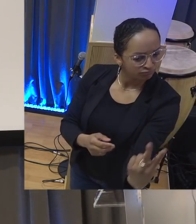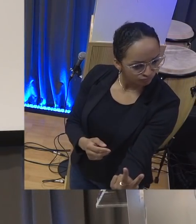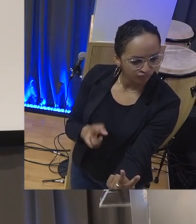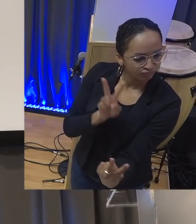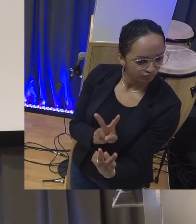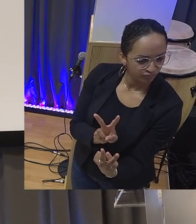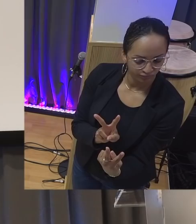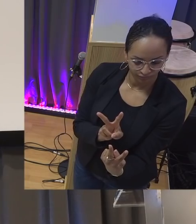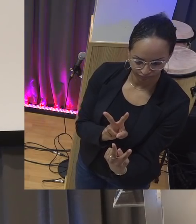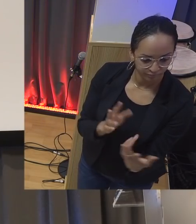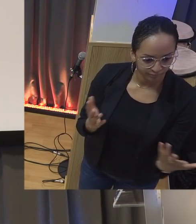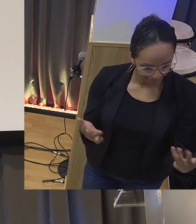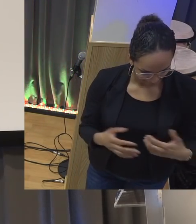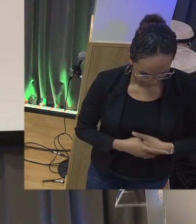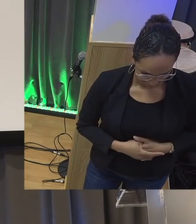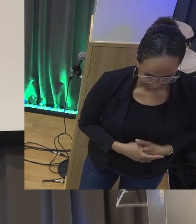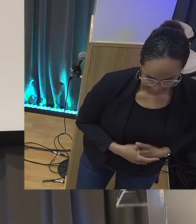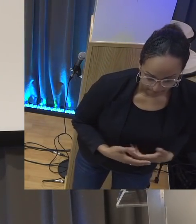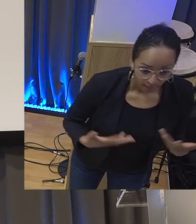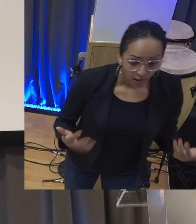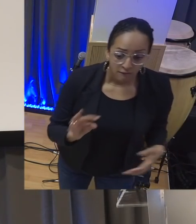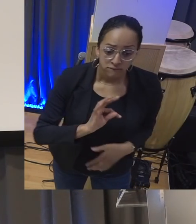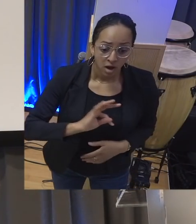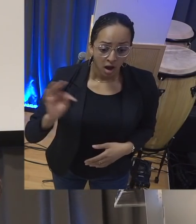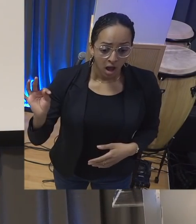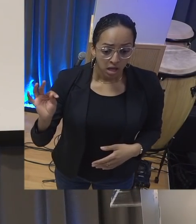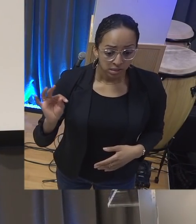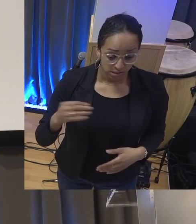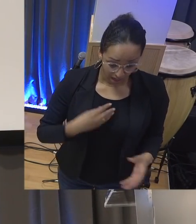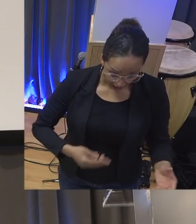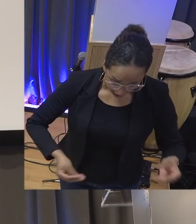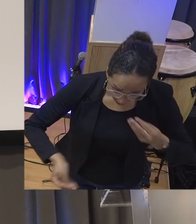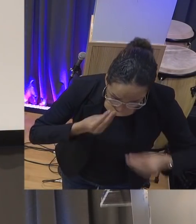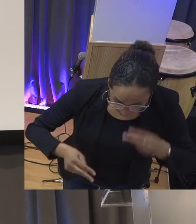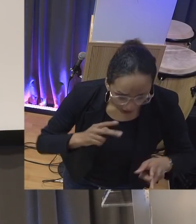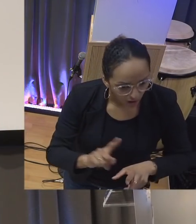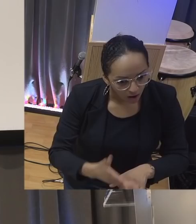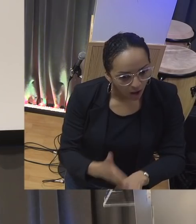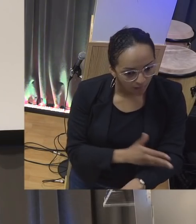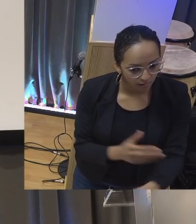et avant de manger quoi de plus normal en France que de rendre grâce ? Oui ou non ?